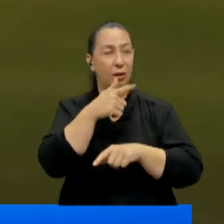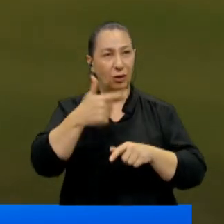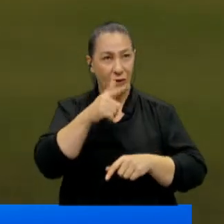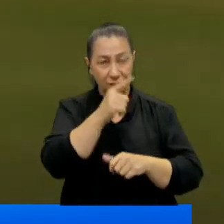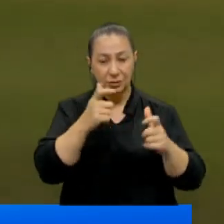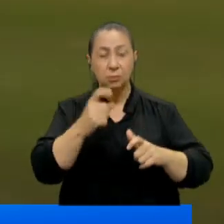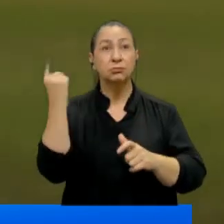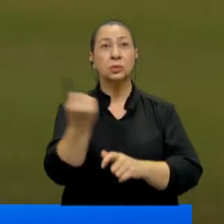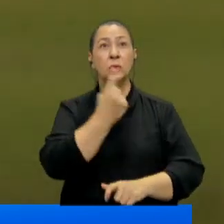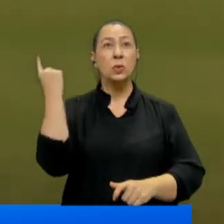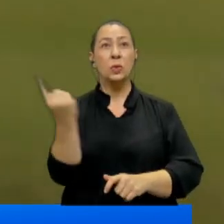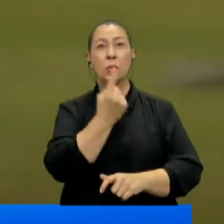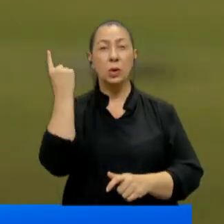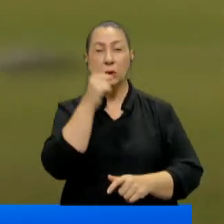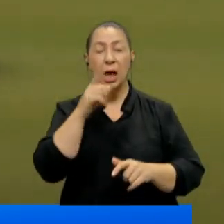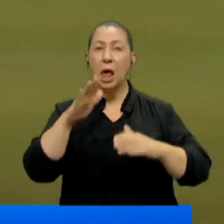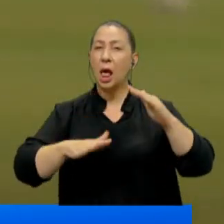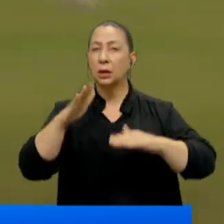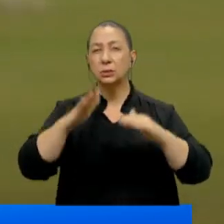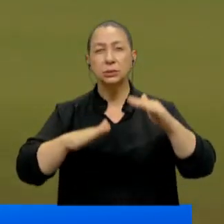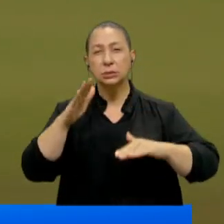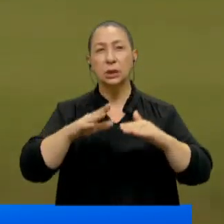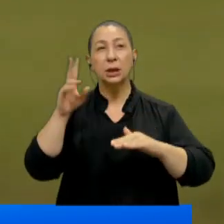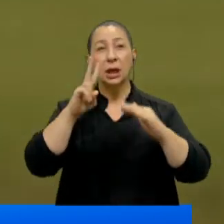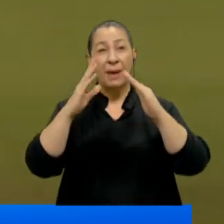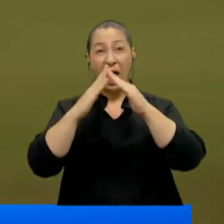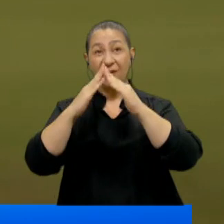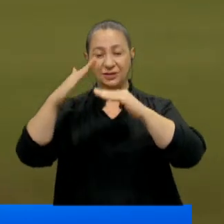oluşan hortum neticesinde yaklaşık 20 çatı